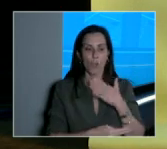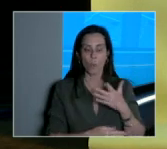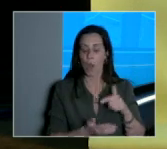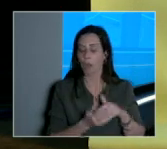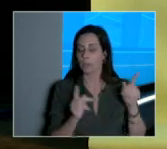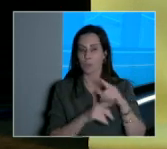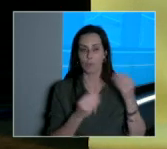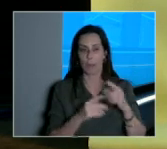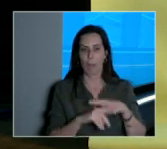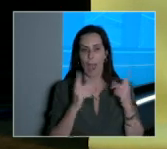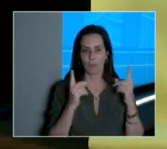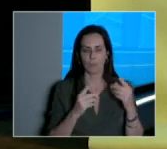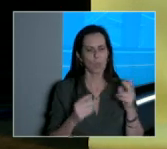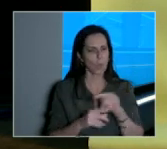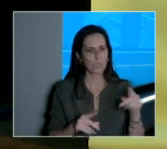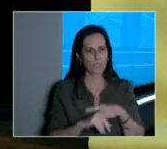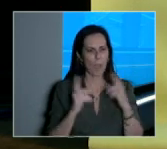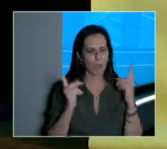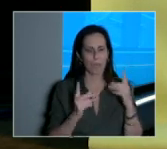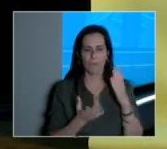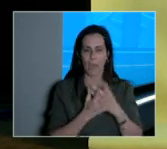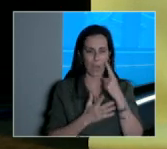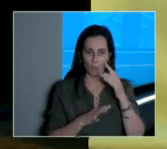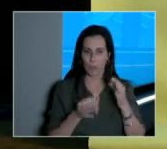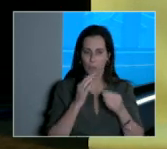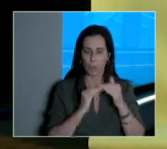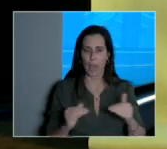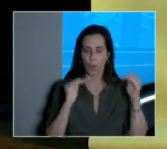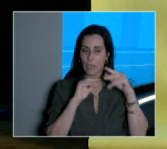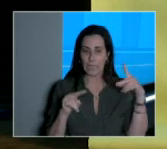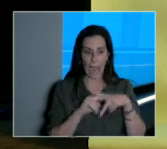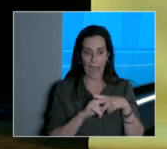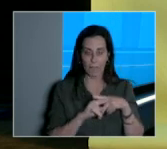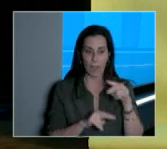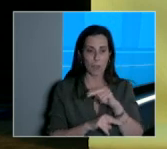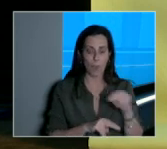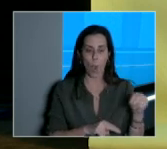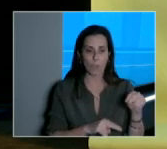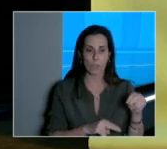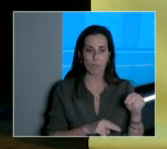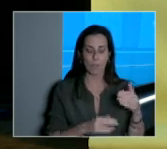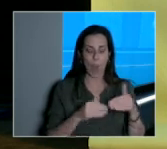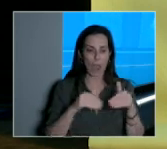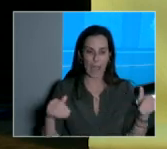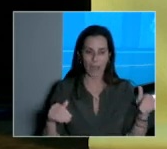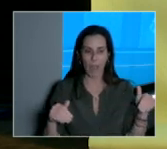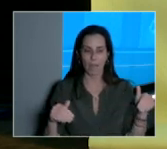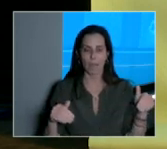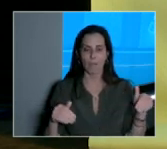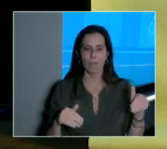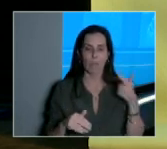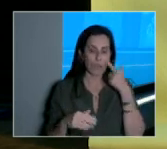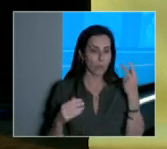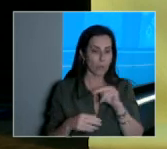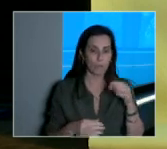מחר יפסלו דברים אחרים, נושאים אחרים. כבר ראינו שבית המשפט העליון התערב בנושאים שאיפה תעבור הגדר. אנחנו ראינו